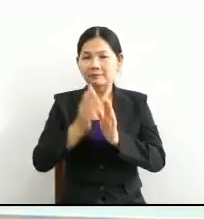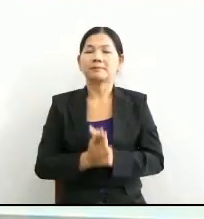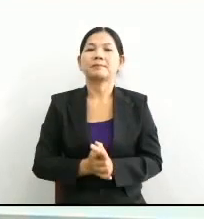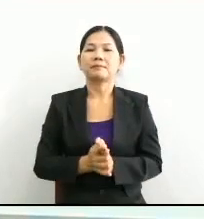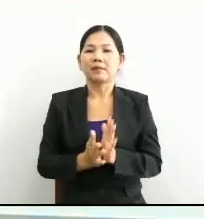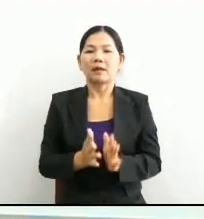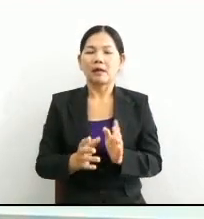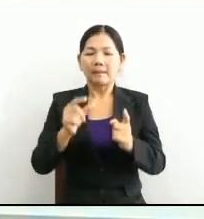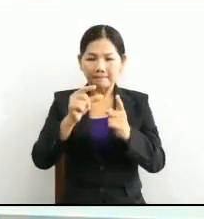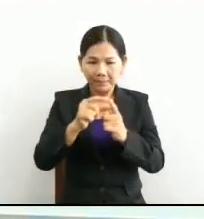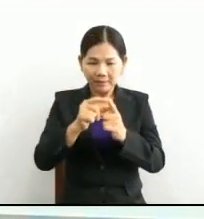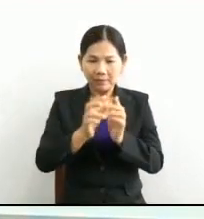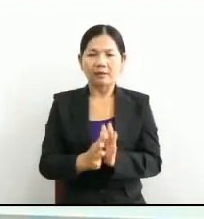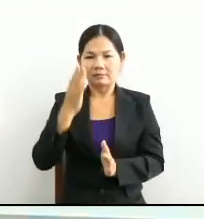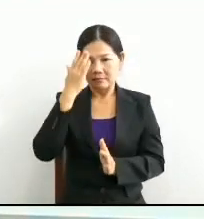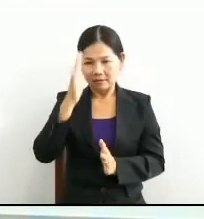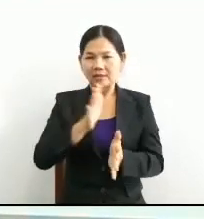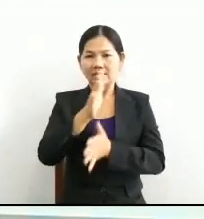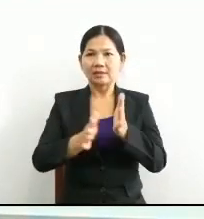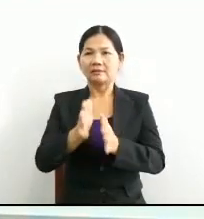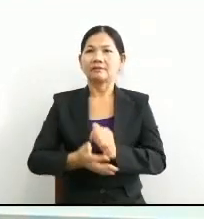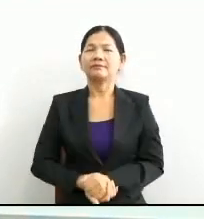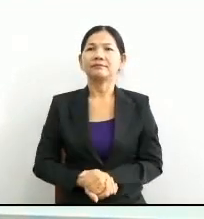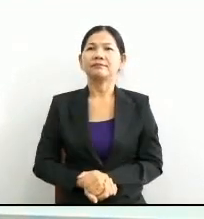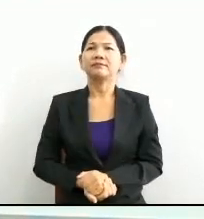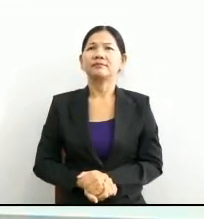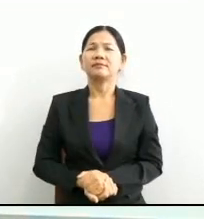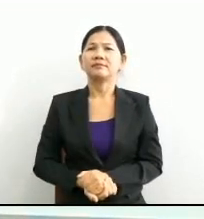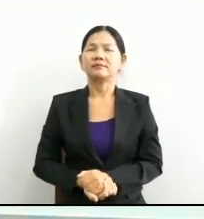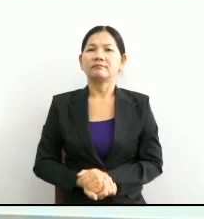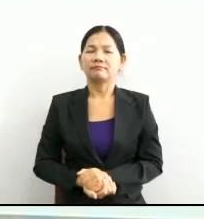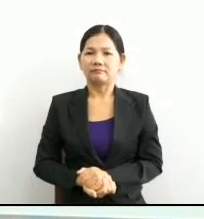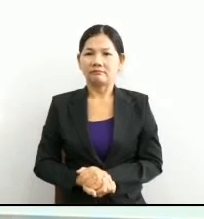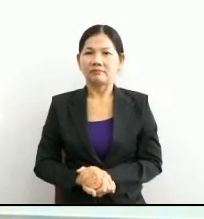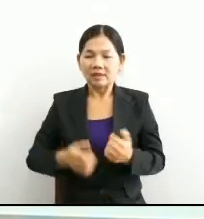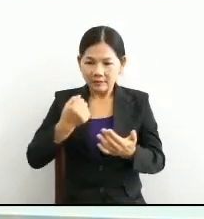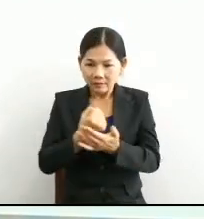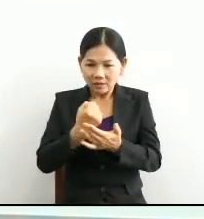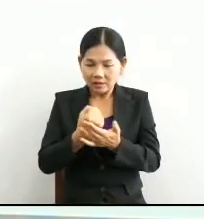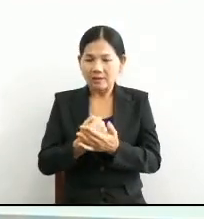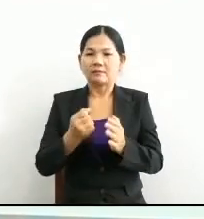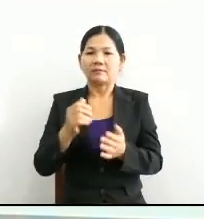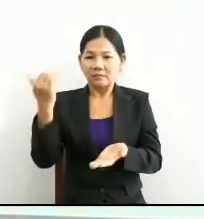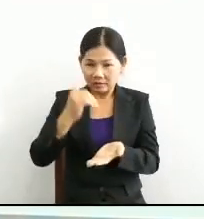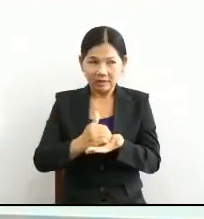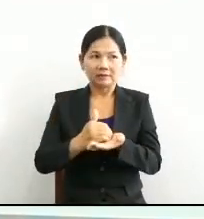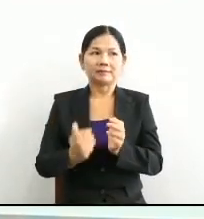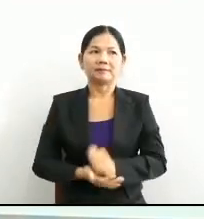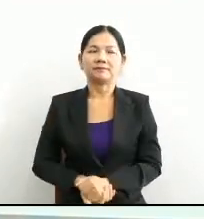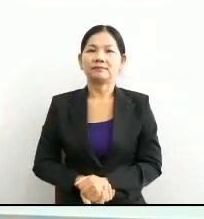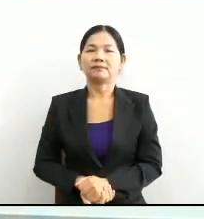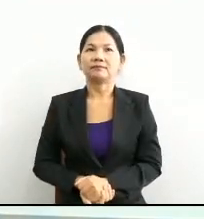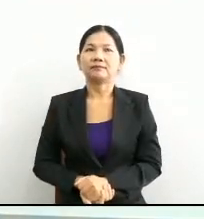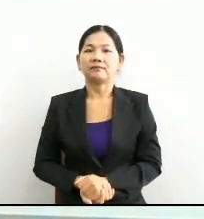ở bà cá chim miên thị khá tiệt để con ăn toàn bàn chơi à mà nè chẳng con chi yên riêng bà có bị lằng vừa anh ăn lằng vừa nha con nè